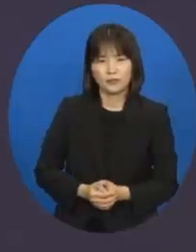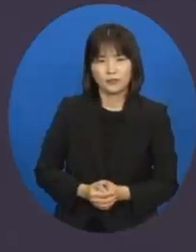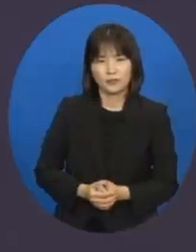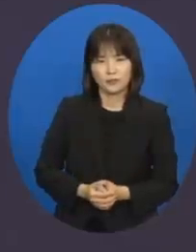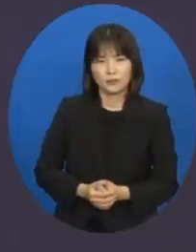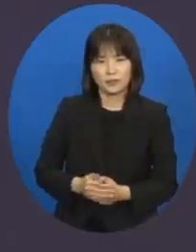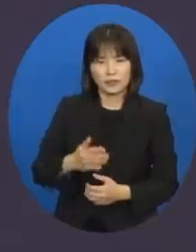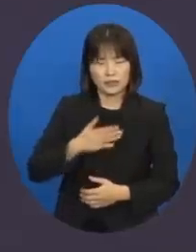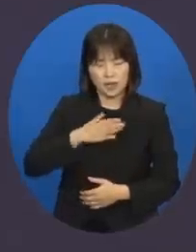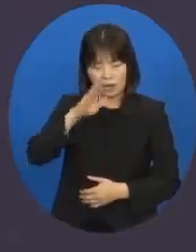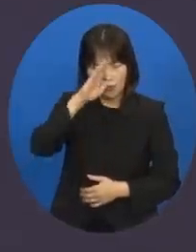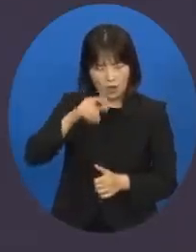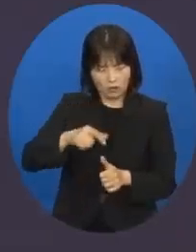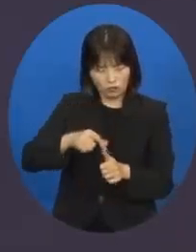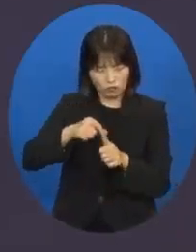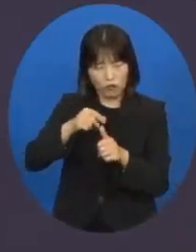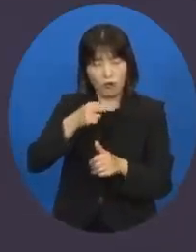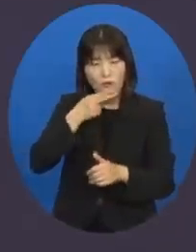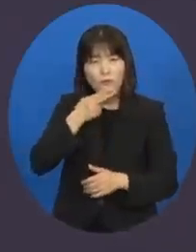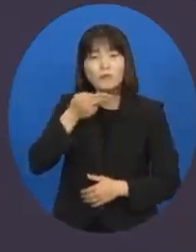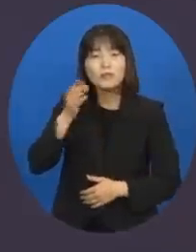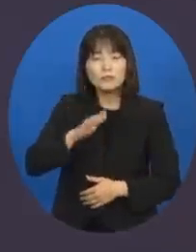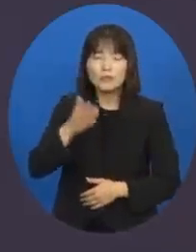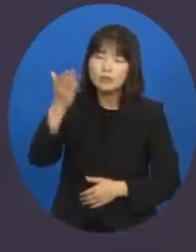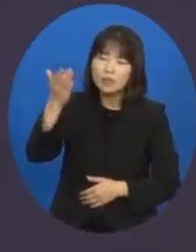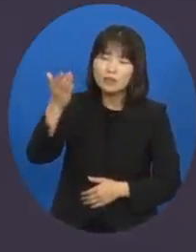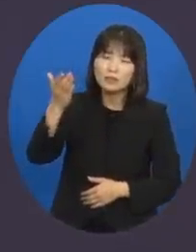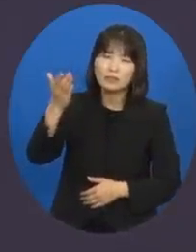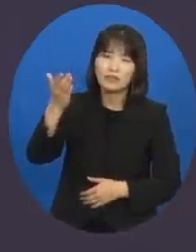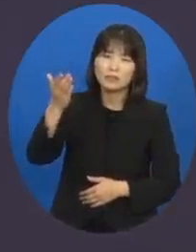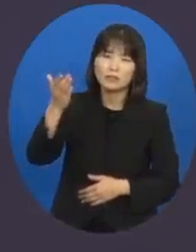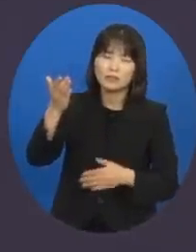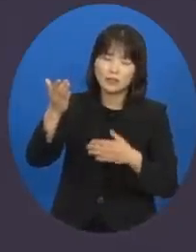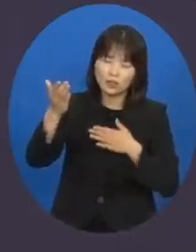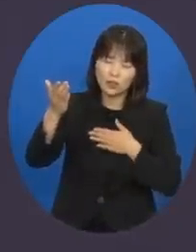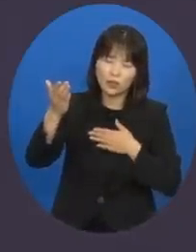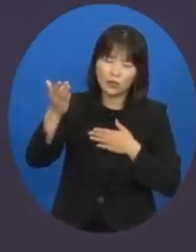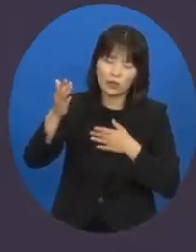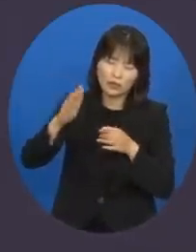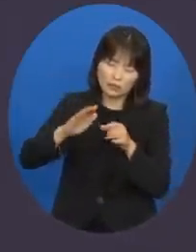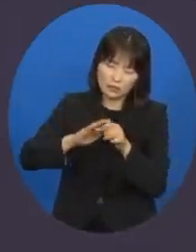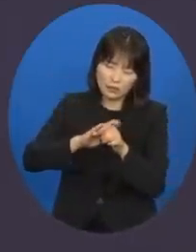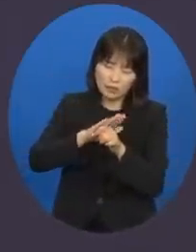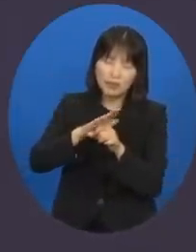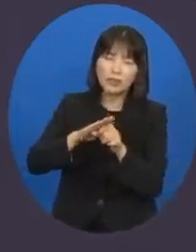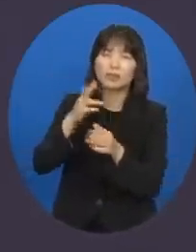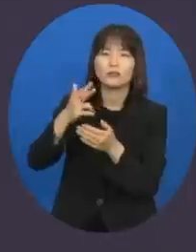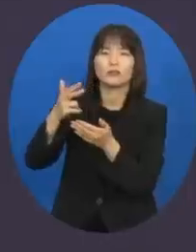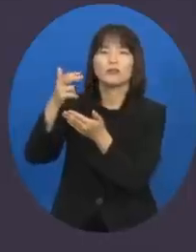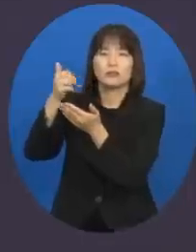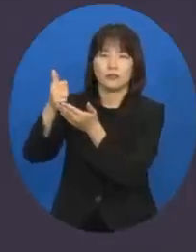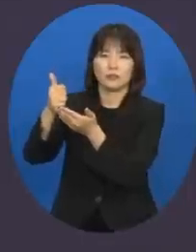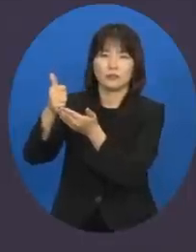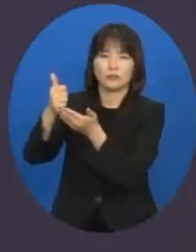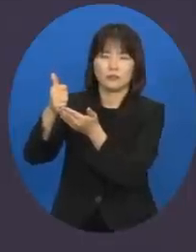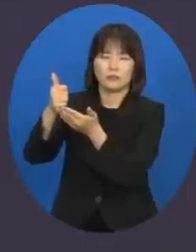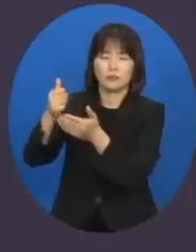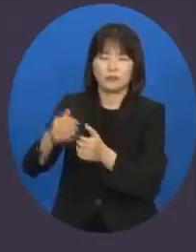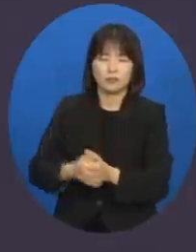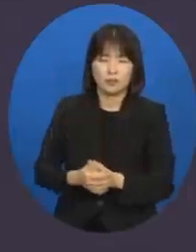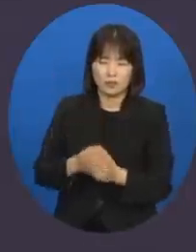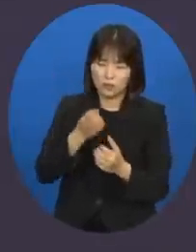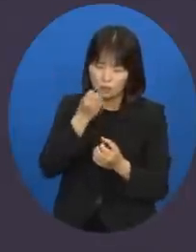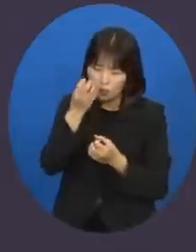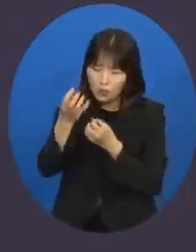설령 나를 질병에서 구원하지 않으셔도 당신은 여전히 저의 사랑하는 주님이십니다. 나는